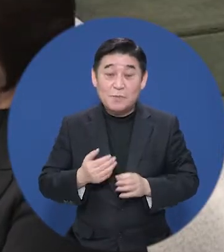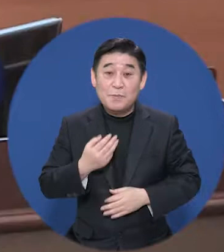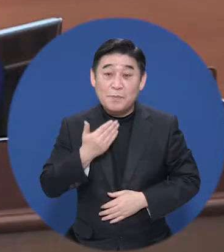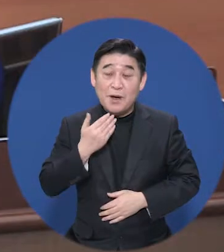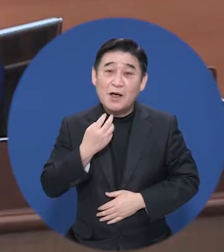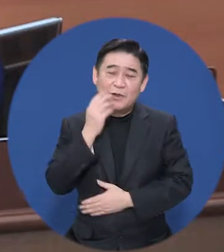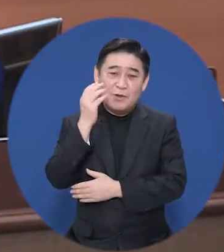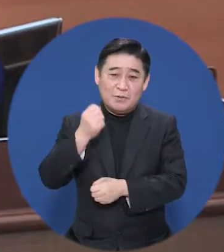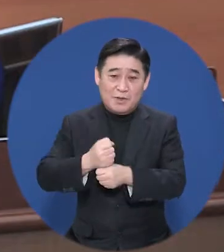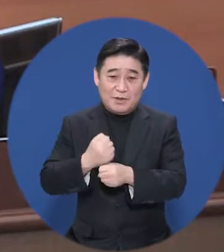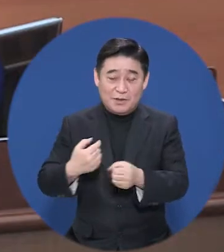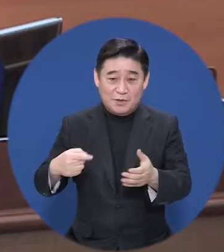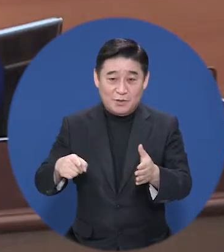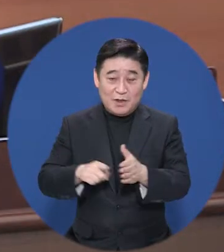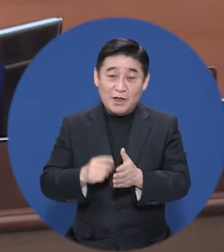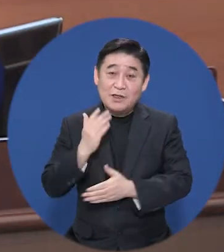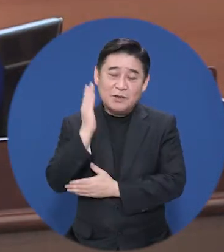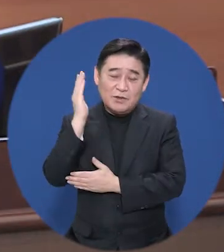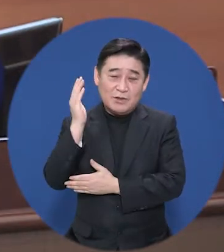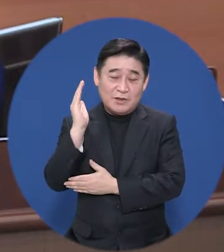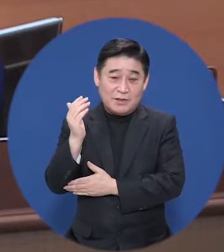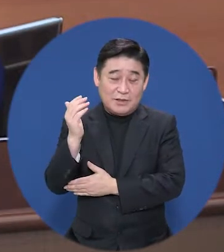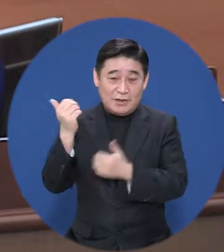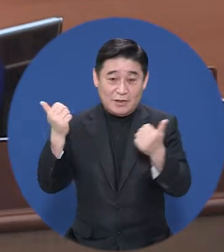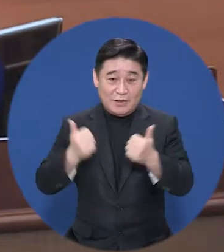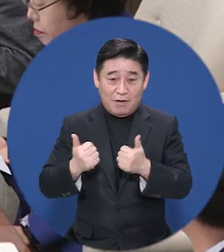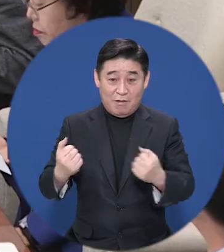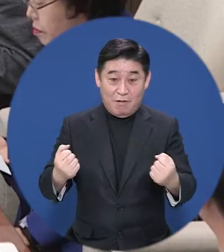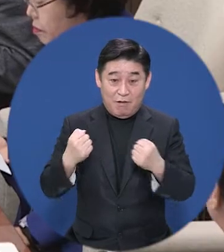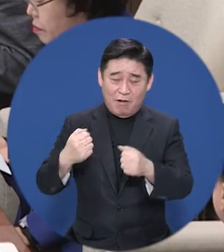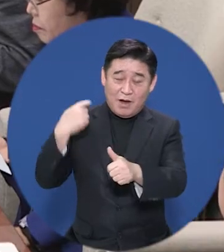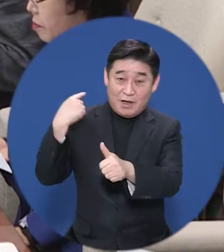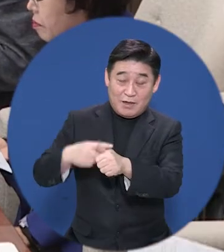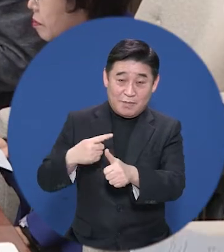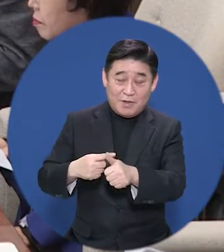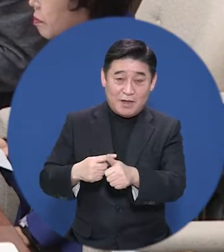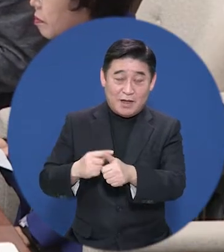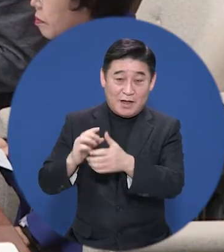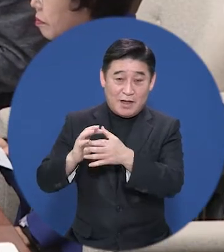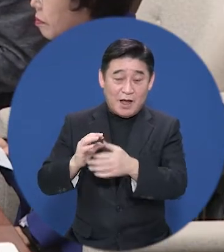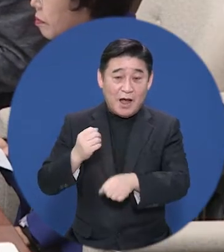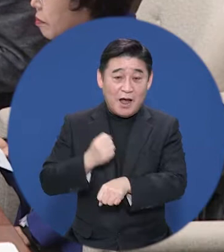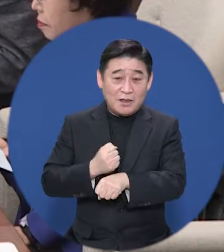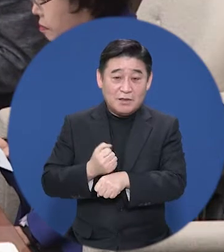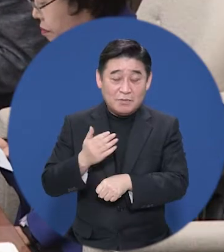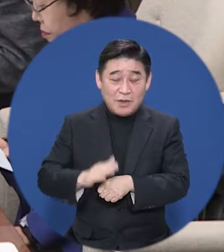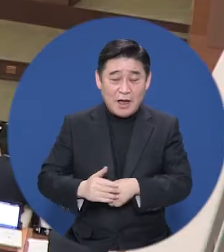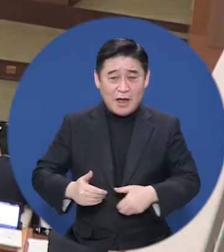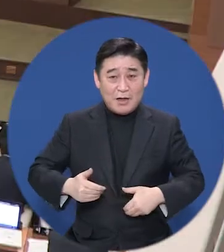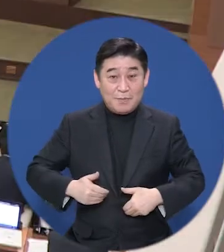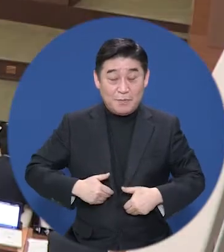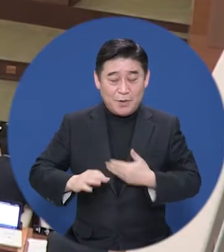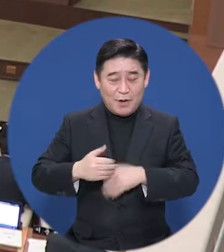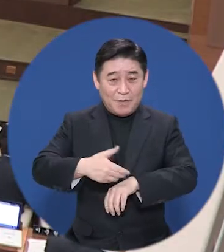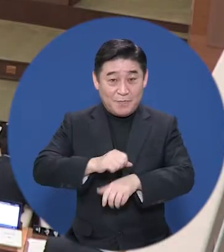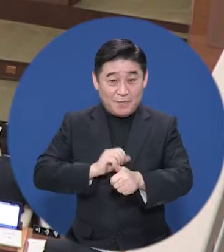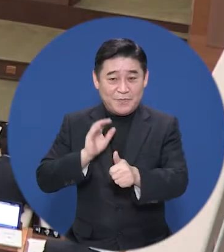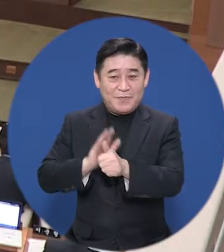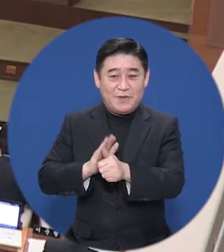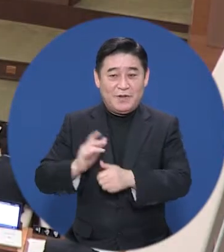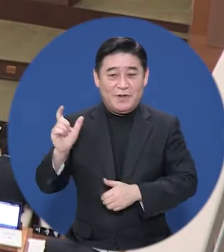서울을 만들어가기 위해 서울시의회가 건강한 비판의 목소리를 유지하되 필요하다면 적극 협력할